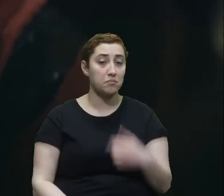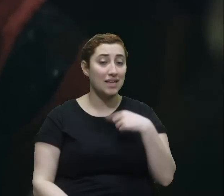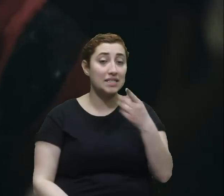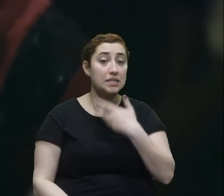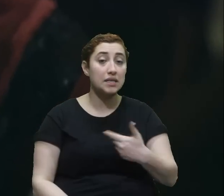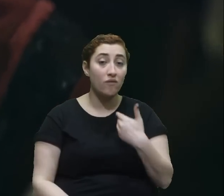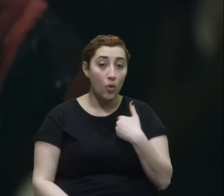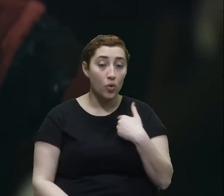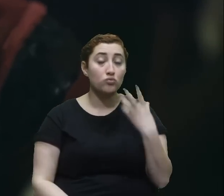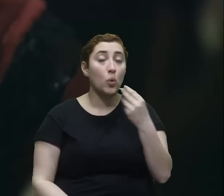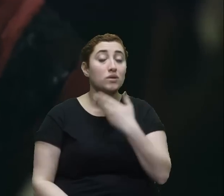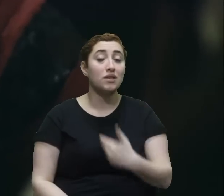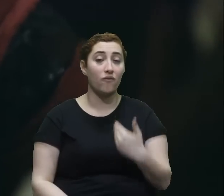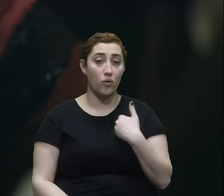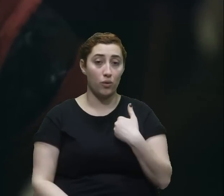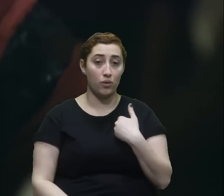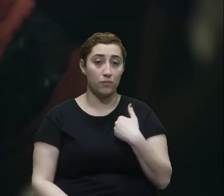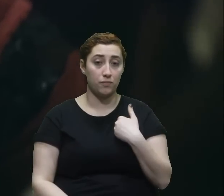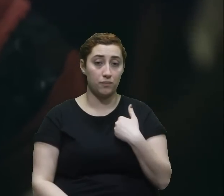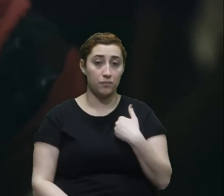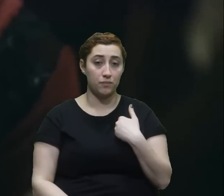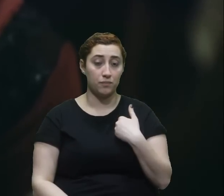Ben seni seviyorum. Çok seviyorum.